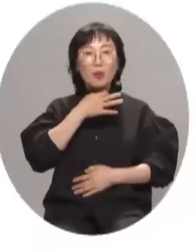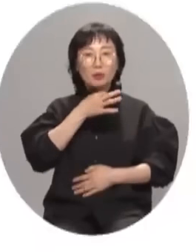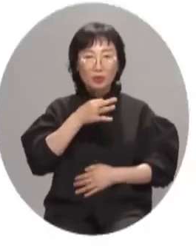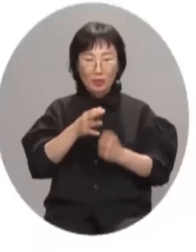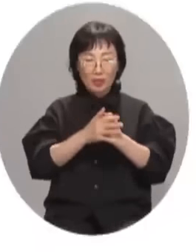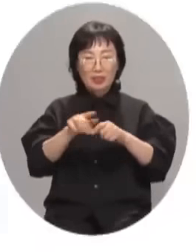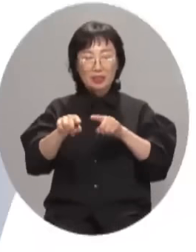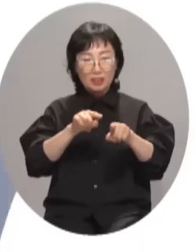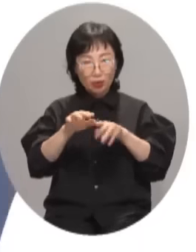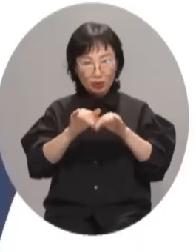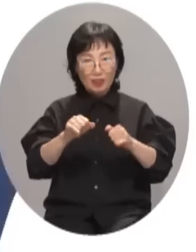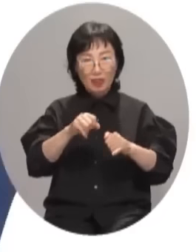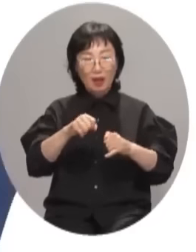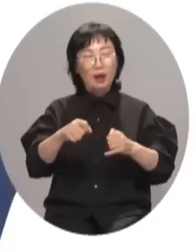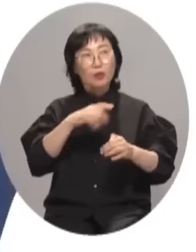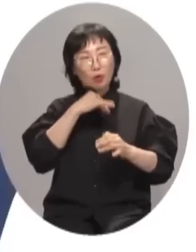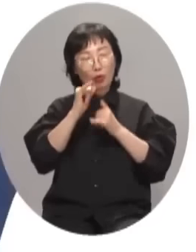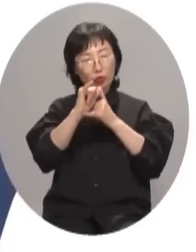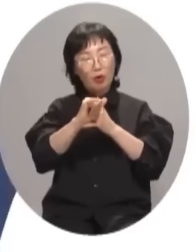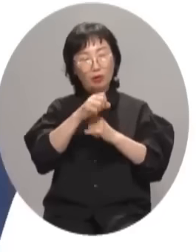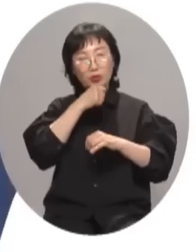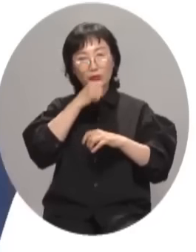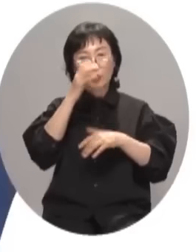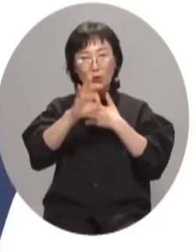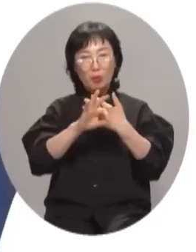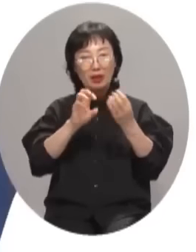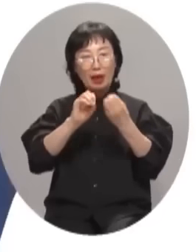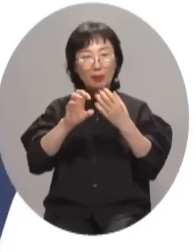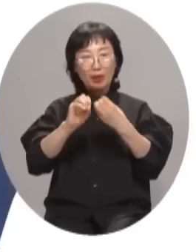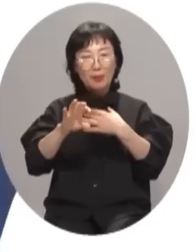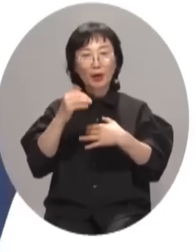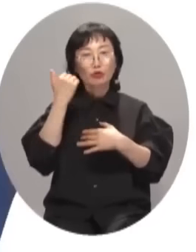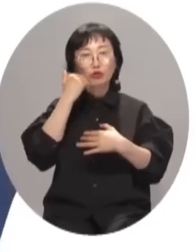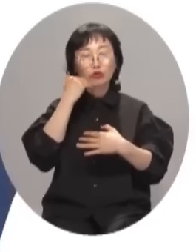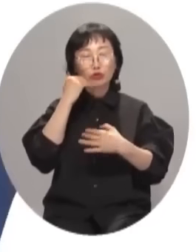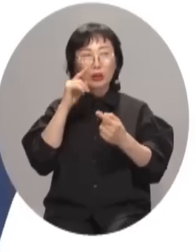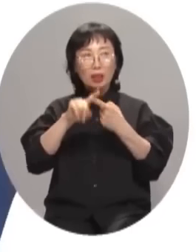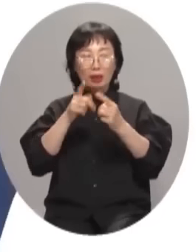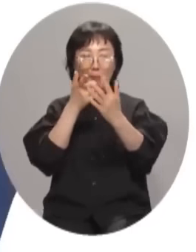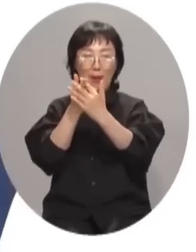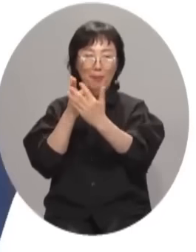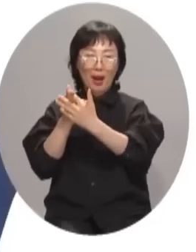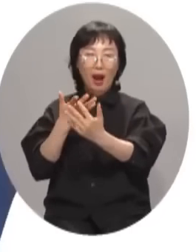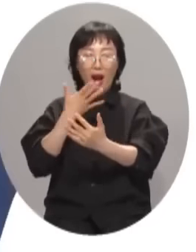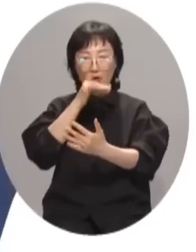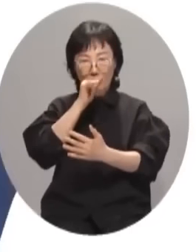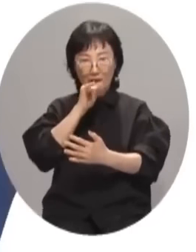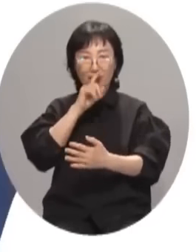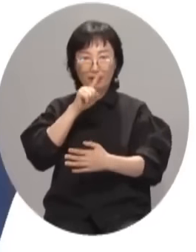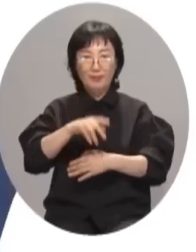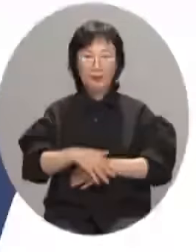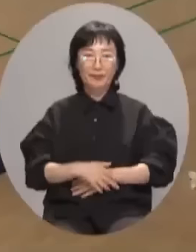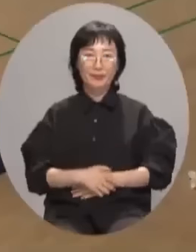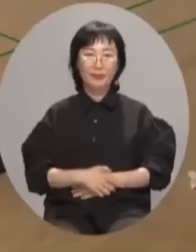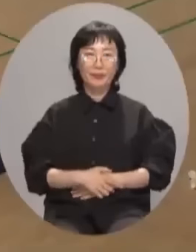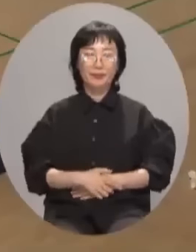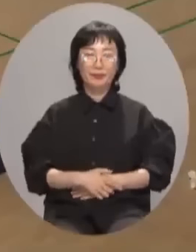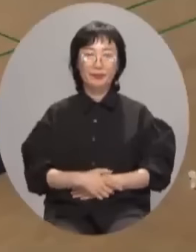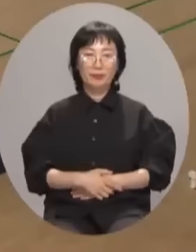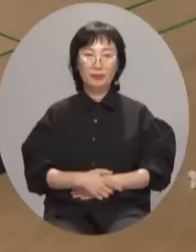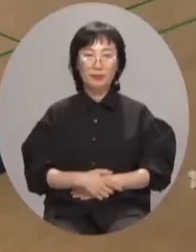경영이나 수상 실정만 보더라도 답변하는 후보자가 누구인지를 알 수밖에 없는 상황이었다고 증언합니다